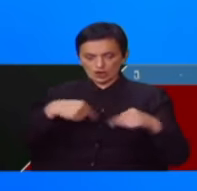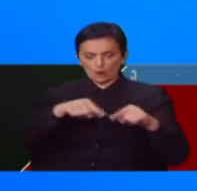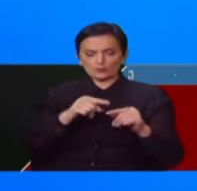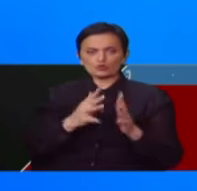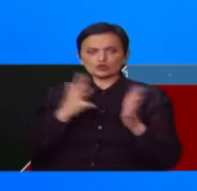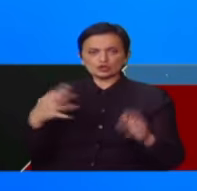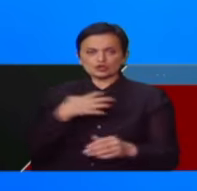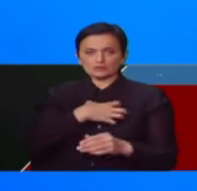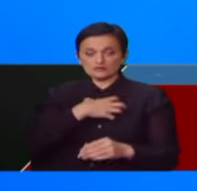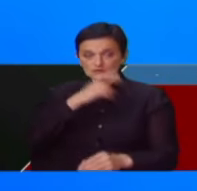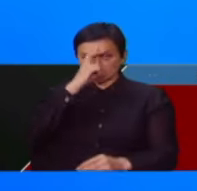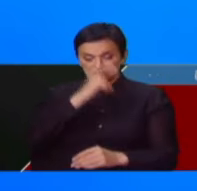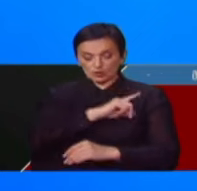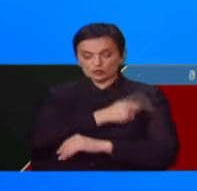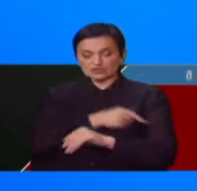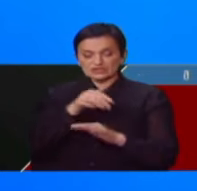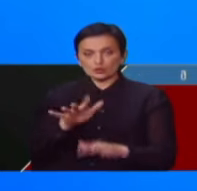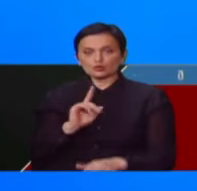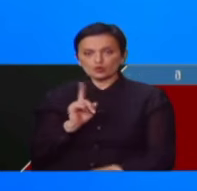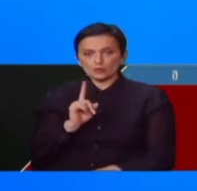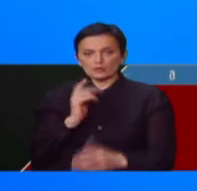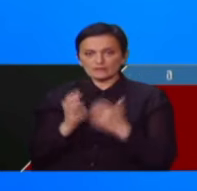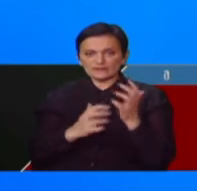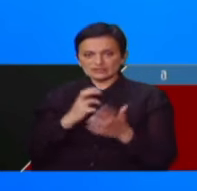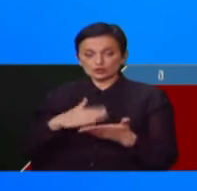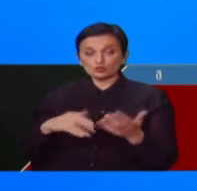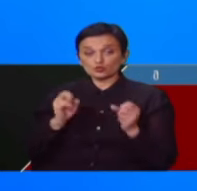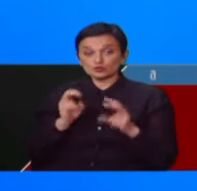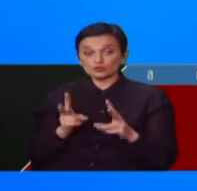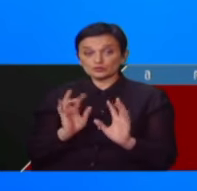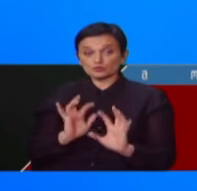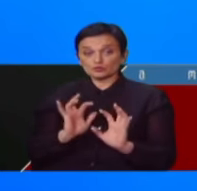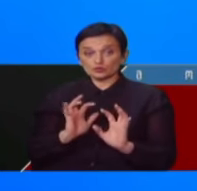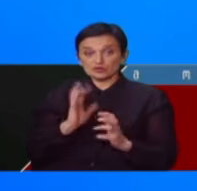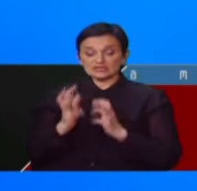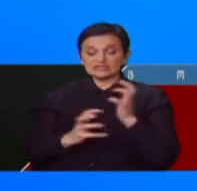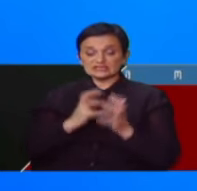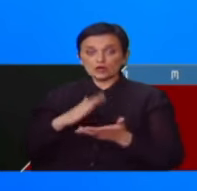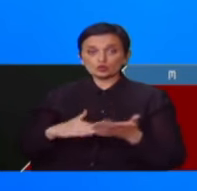მნიშვნელოვანი ყველა ამ სახელმწიფოს ძალისხმევას იმისათვის, რომ საერთაშორისო უსაფრთხოება იქნეს უზრუნველყოფილი